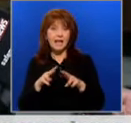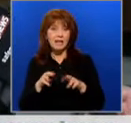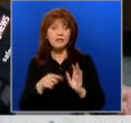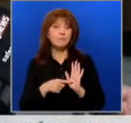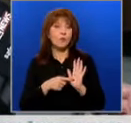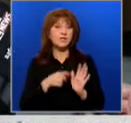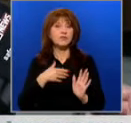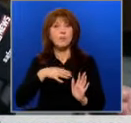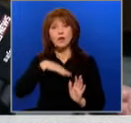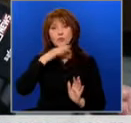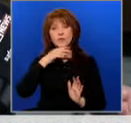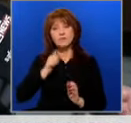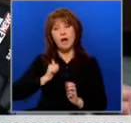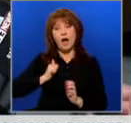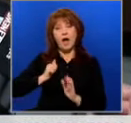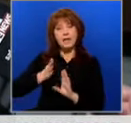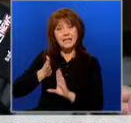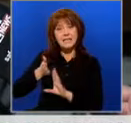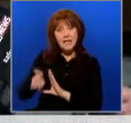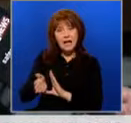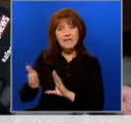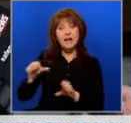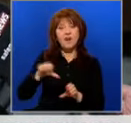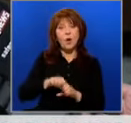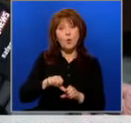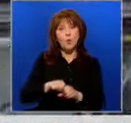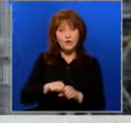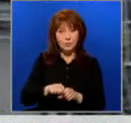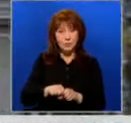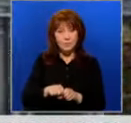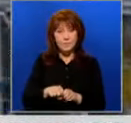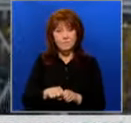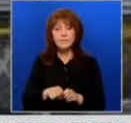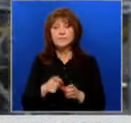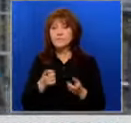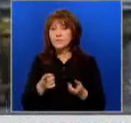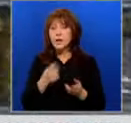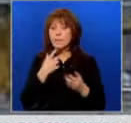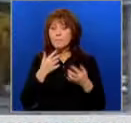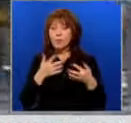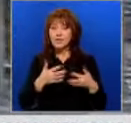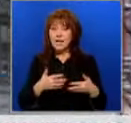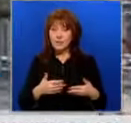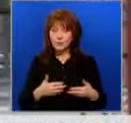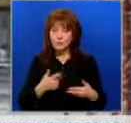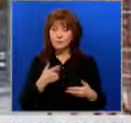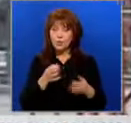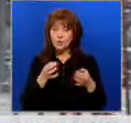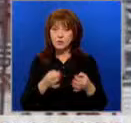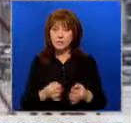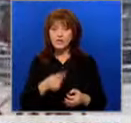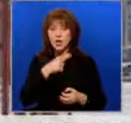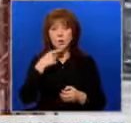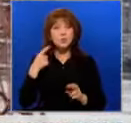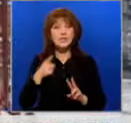достатъчно възможност за съхранение на горива, така че да се избегнат такива рискове. Пак по публични данни авторите на доклада установяват, че